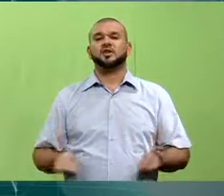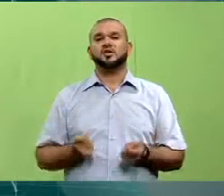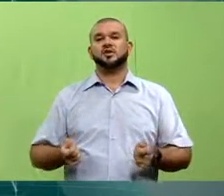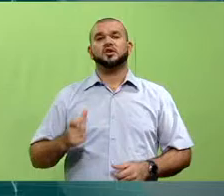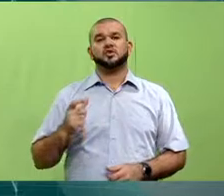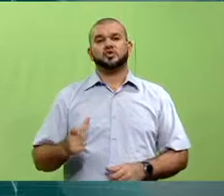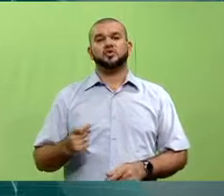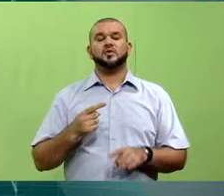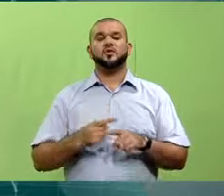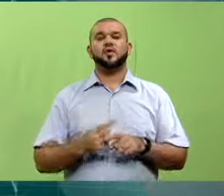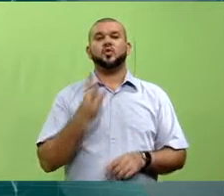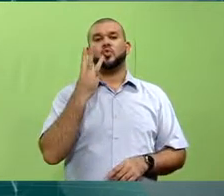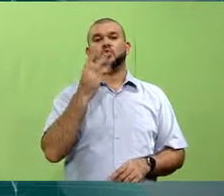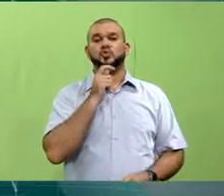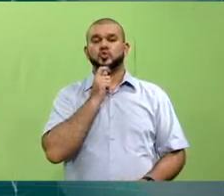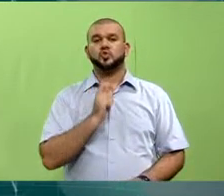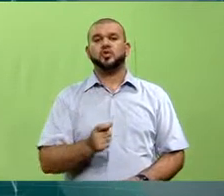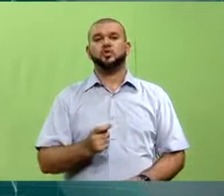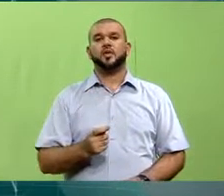389 olduğunu kaydetti.